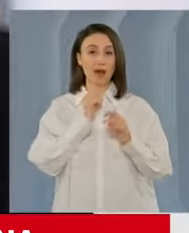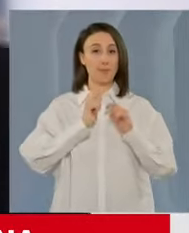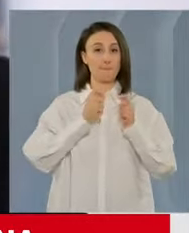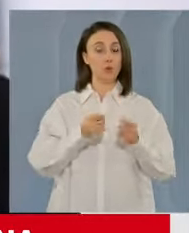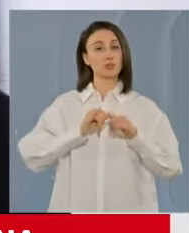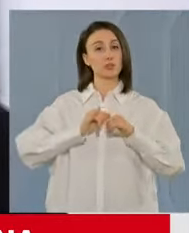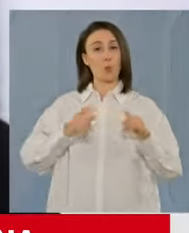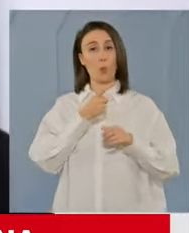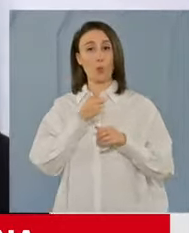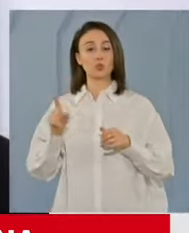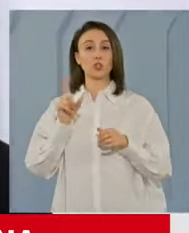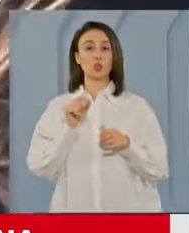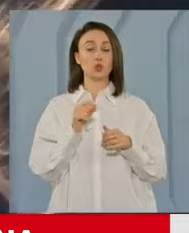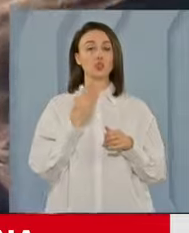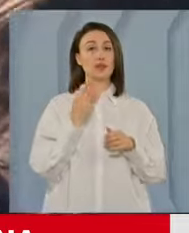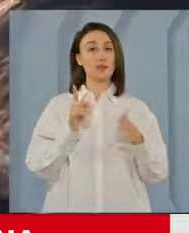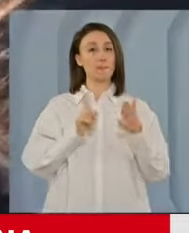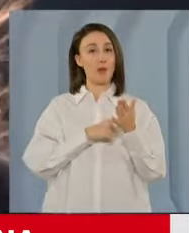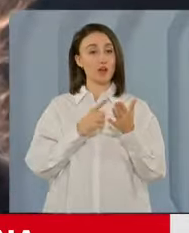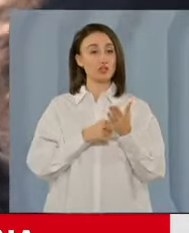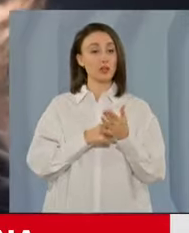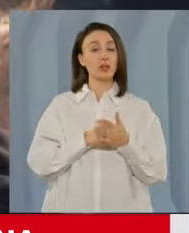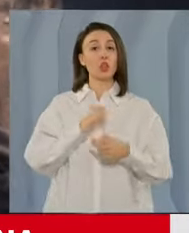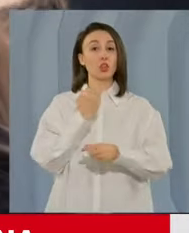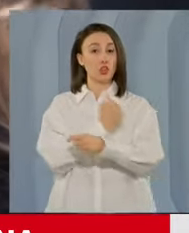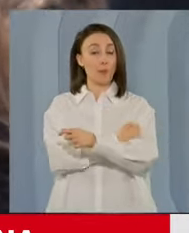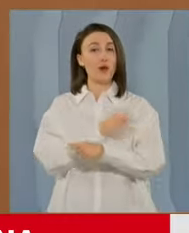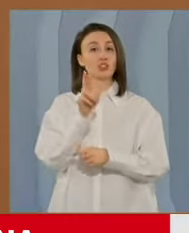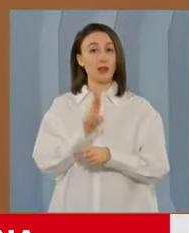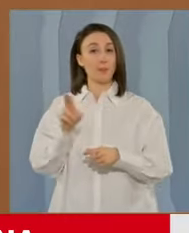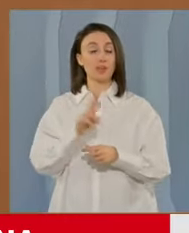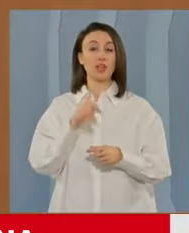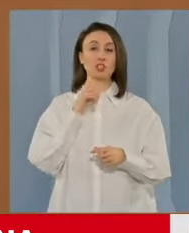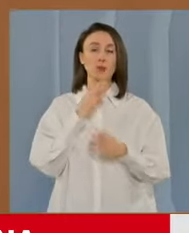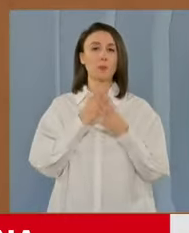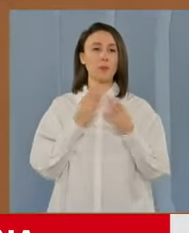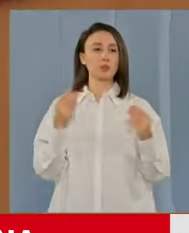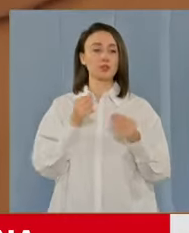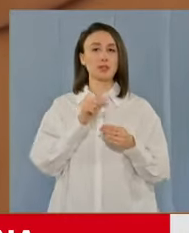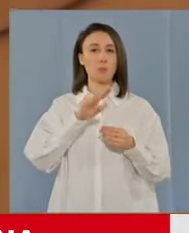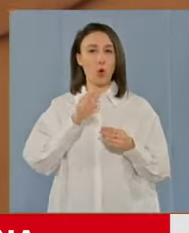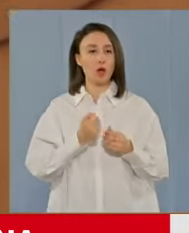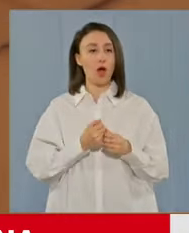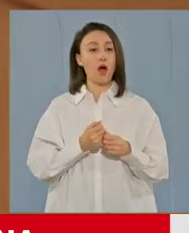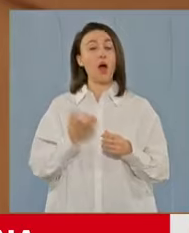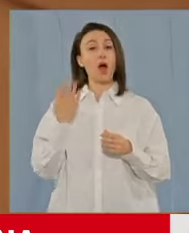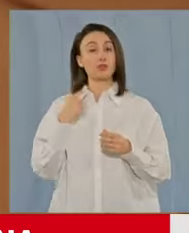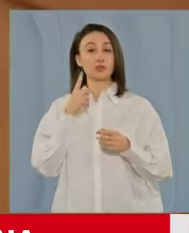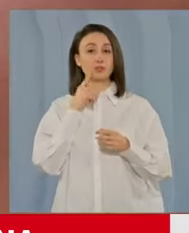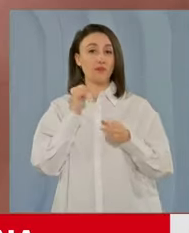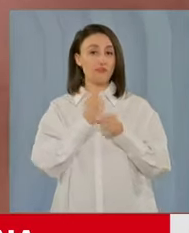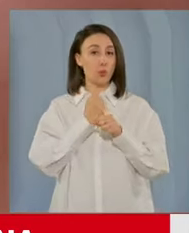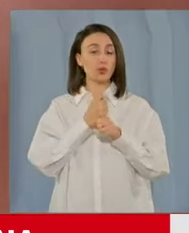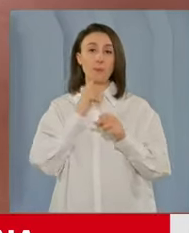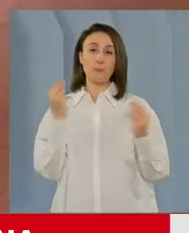care se întinde pe 126 de pagini că dopajul repetitiv și sofisticat al Simonei Halep a fost conceput pentru